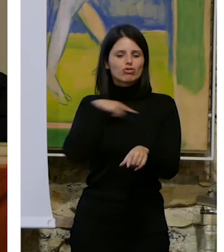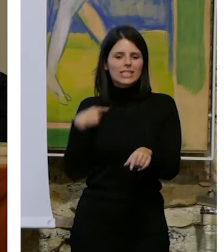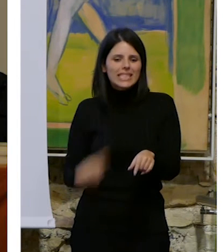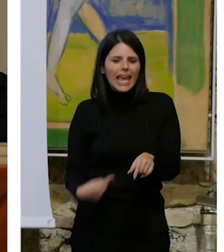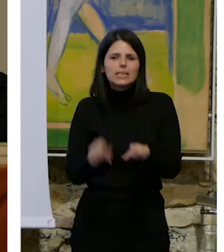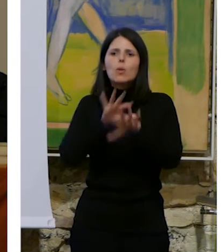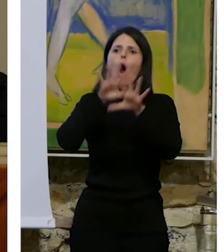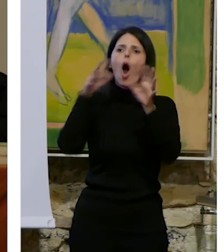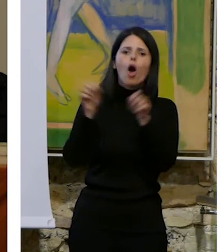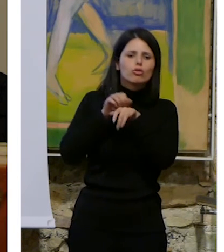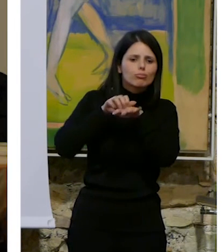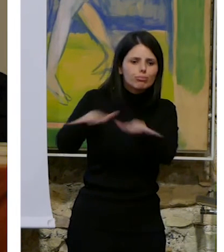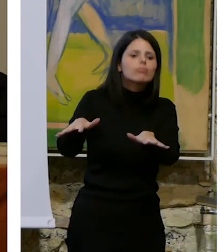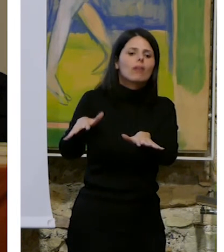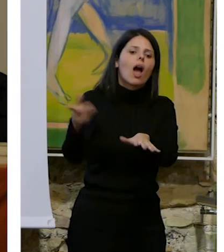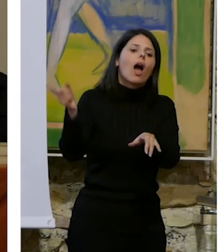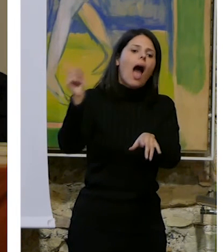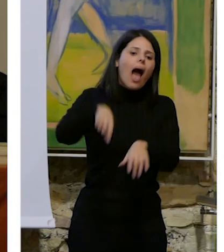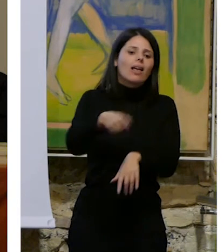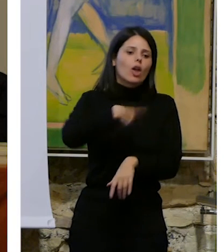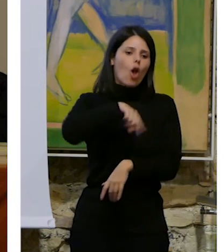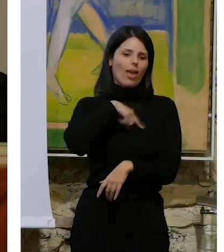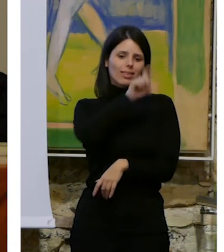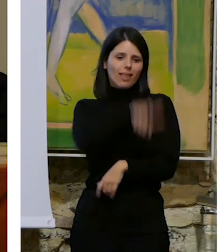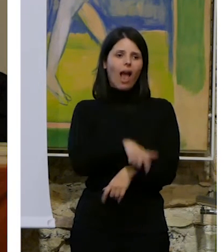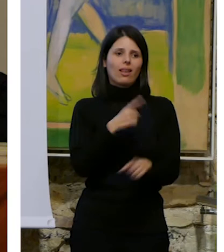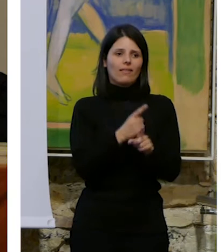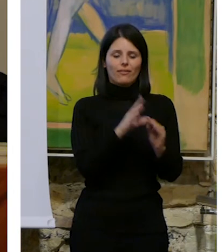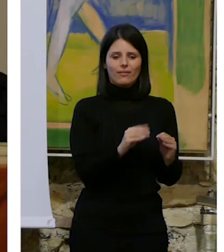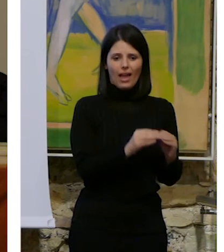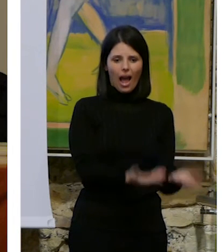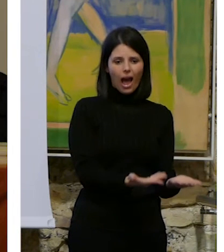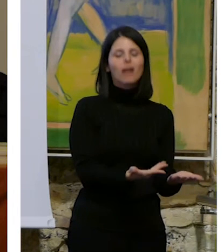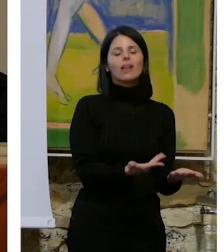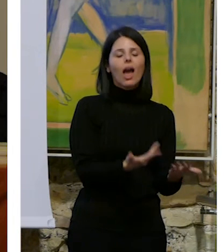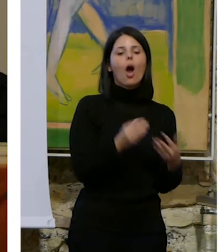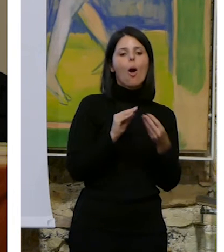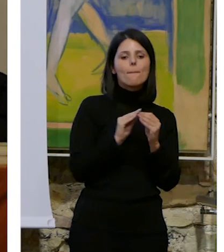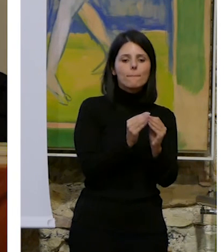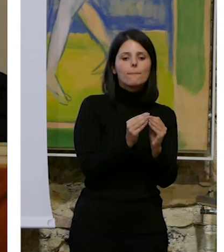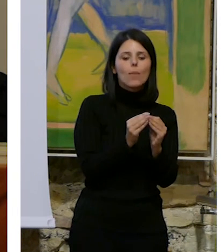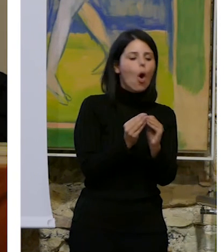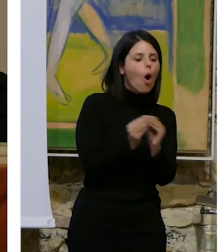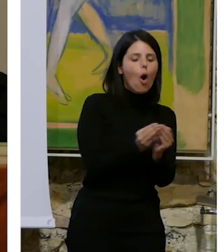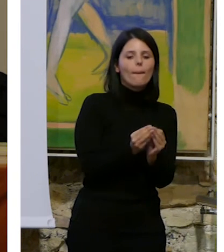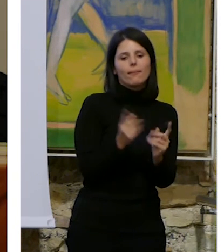mondo, ma anche noi lo dobbiamo fare. E ci deve essere un modo per poterlo